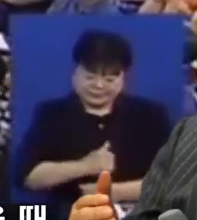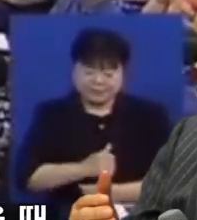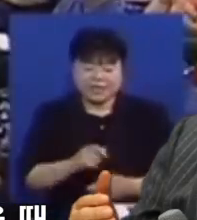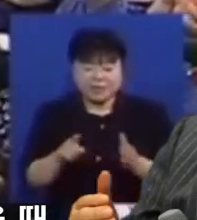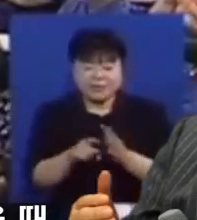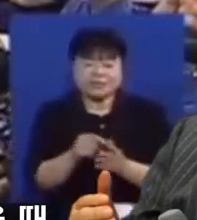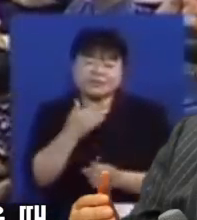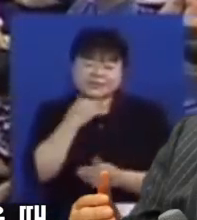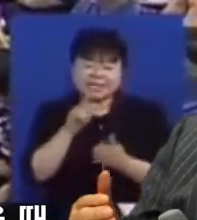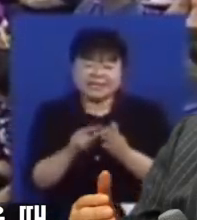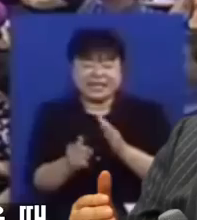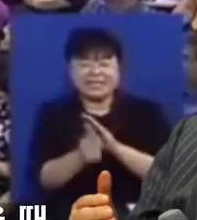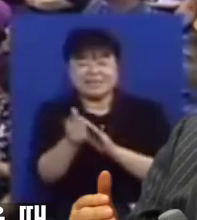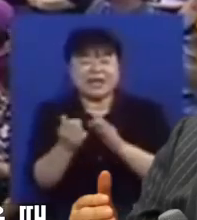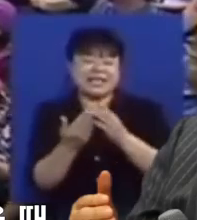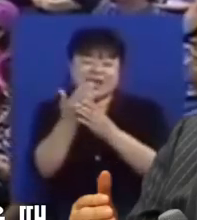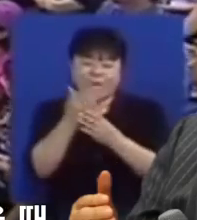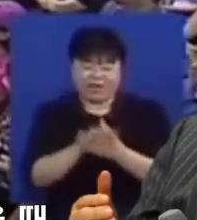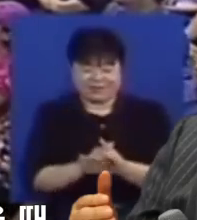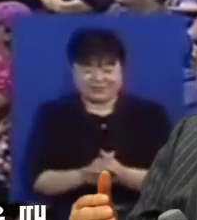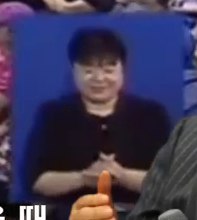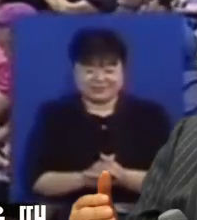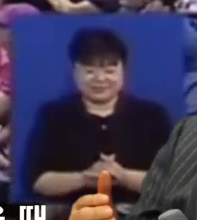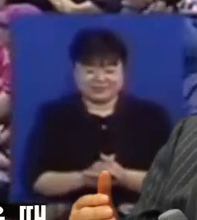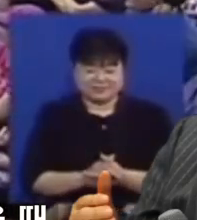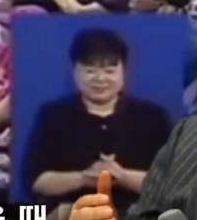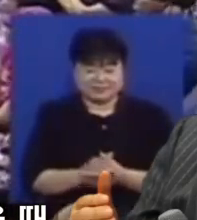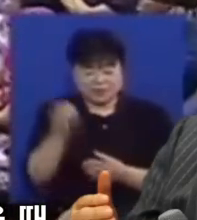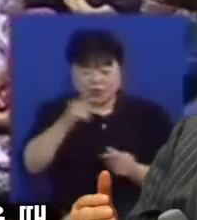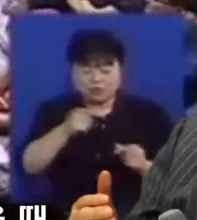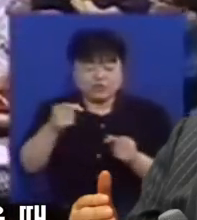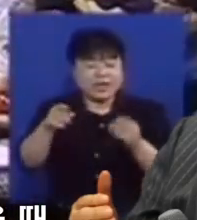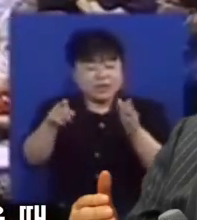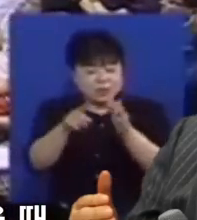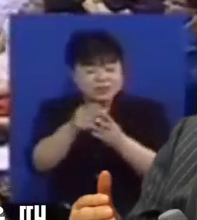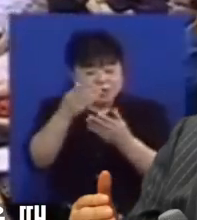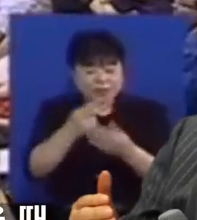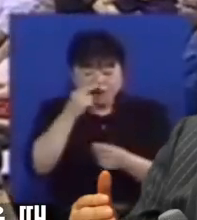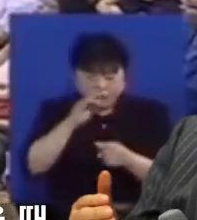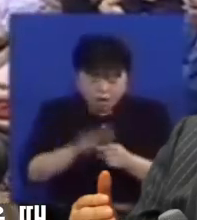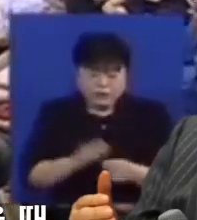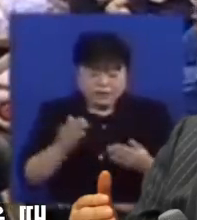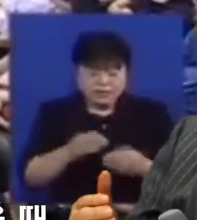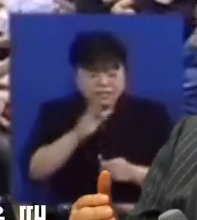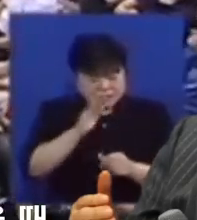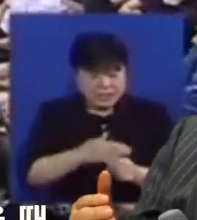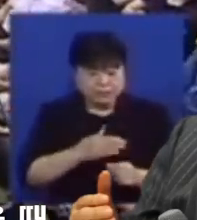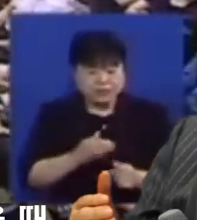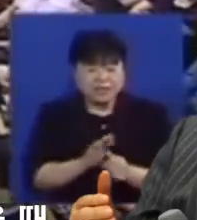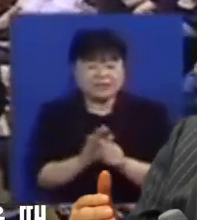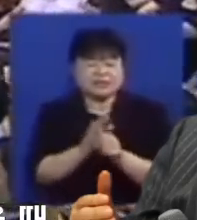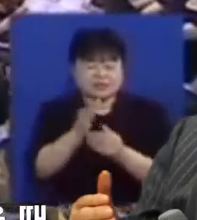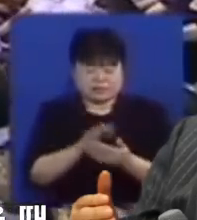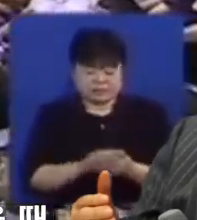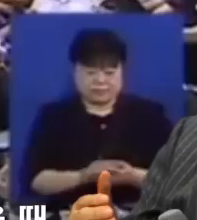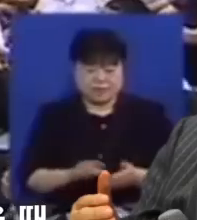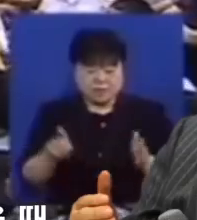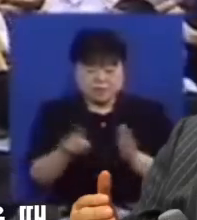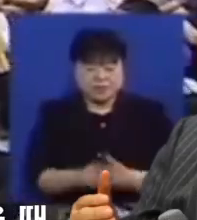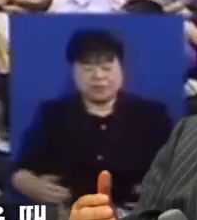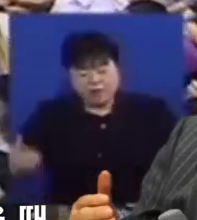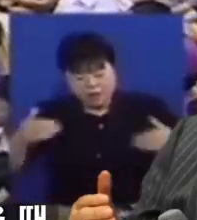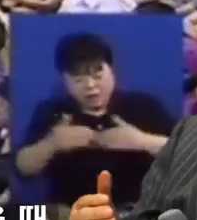믿음으로 기다릴 때 희망이 솟아나게 되는 것입니다. 영혼을 구원하기 위해 받은 억울한 일과 잘못된 대우는 믿음으로